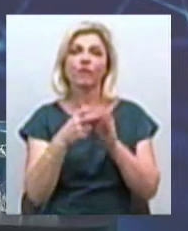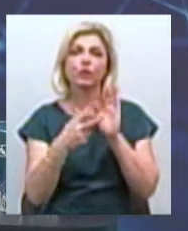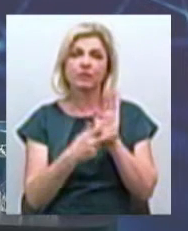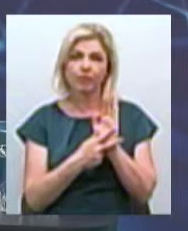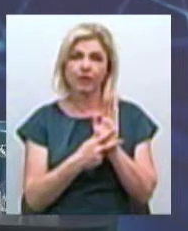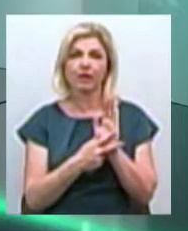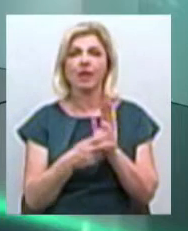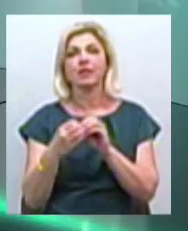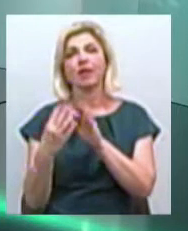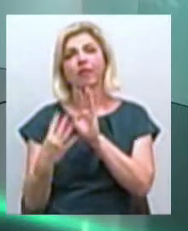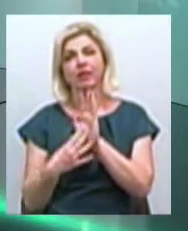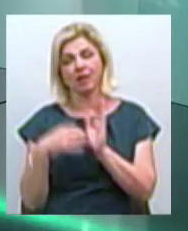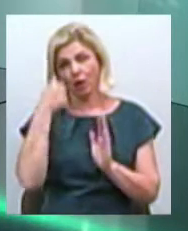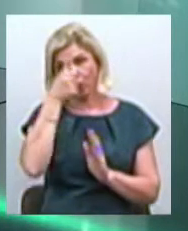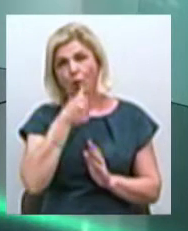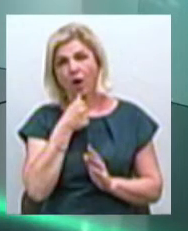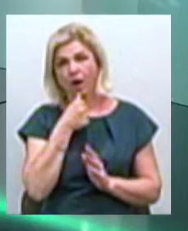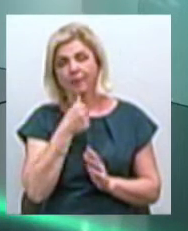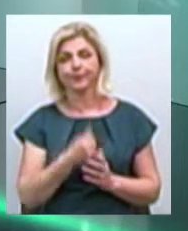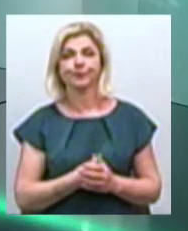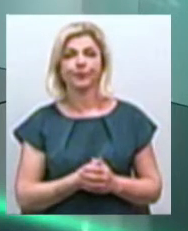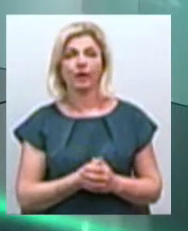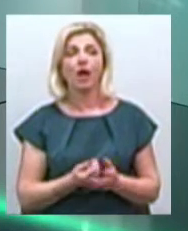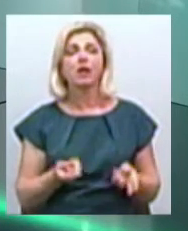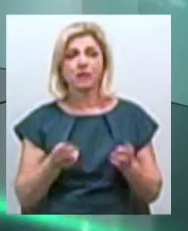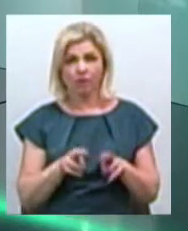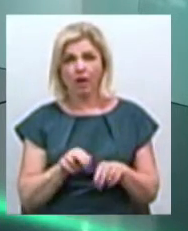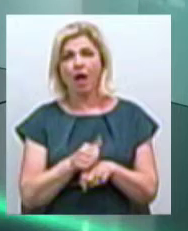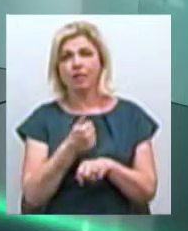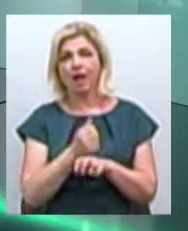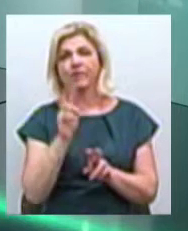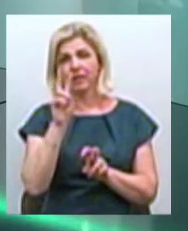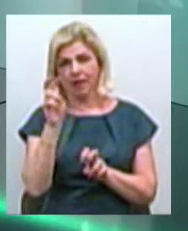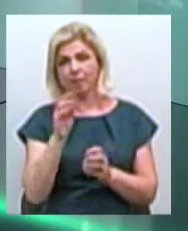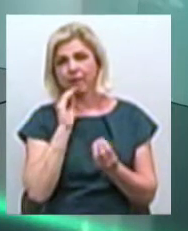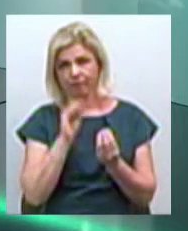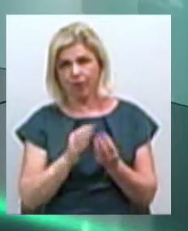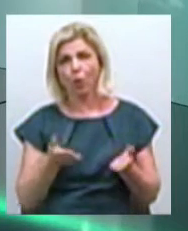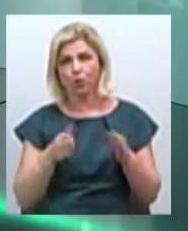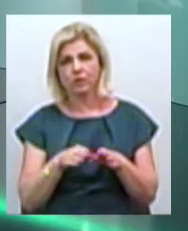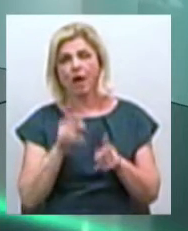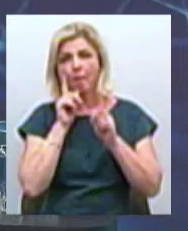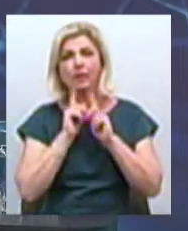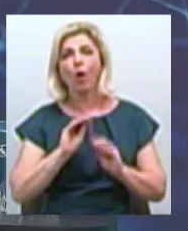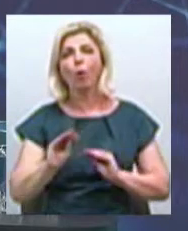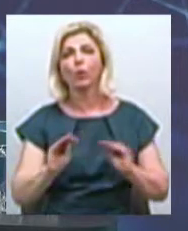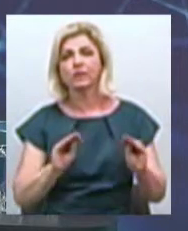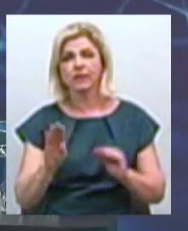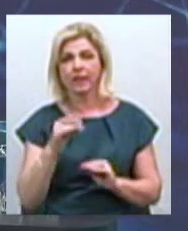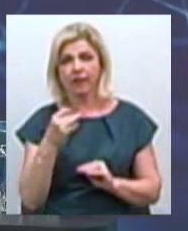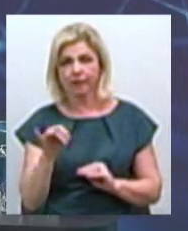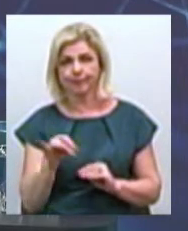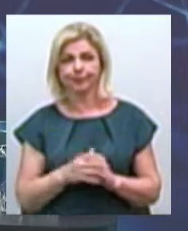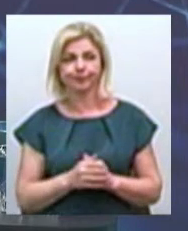2018-2019 роках. Ну, залишається основною тематикою, такий залишається. Та? Це благоустрій,